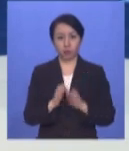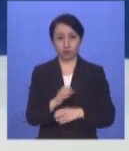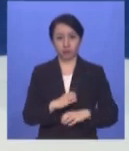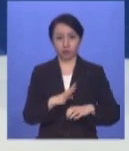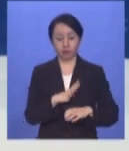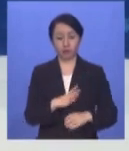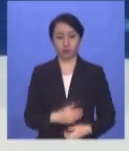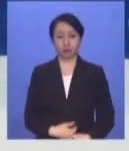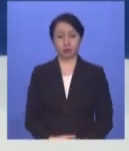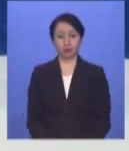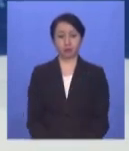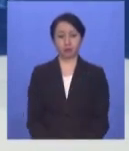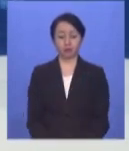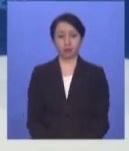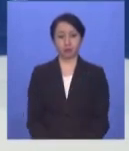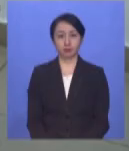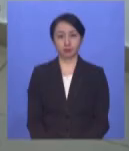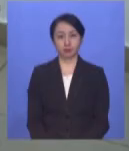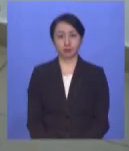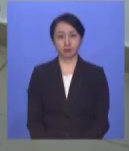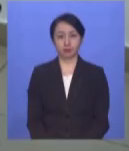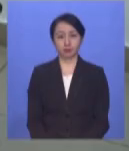Наш корреспондент с подробностями.